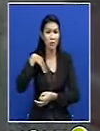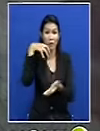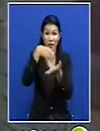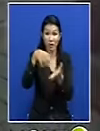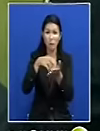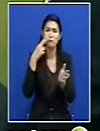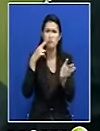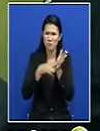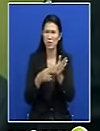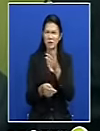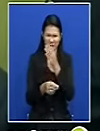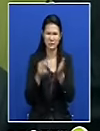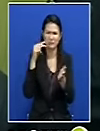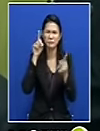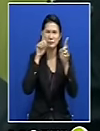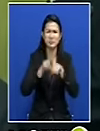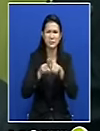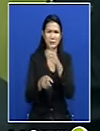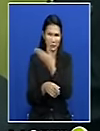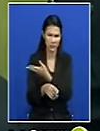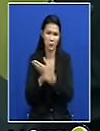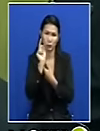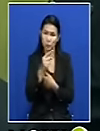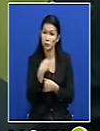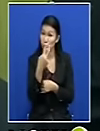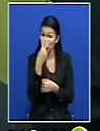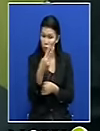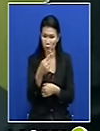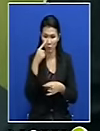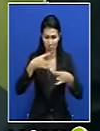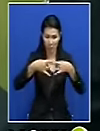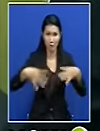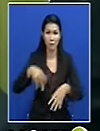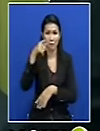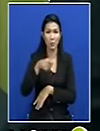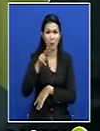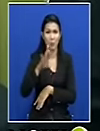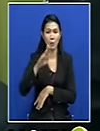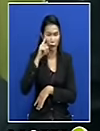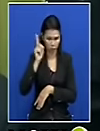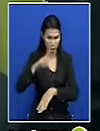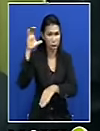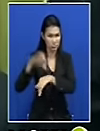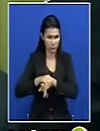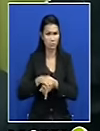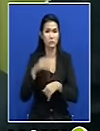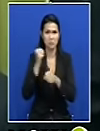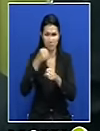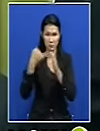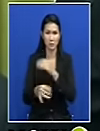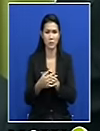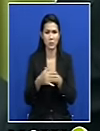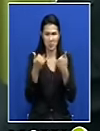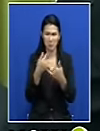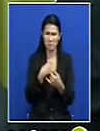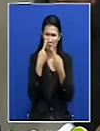ายในลักษณะแบบนี้นะครับต้องไปดูถ้าขัดพรบประชามติก็ต้องดำเนินคดีครับ คือรูปแบบของเขาเนี่ยมันน่าสัง